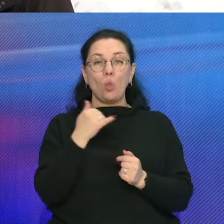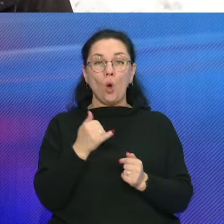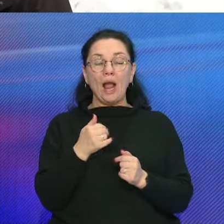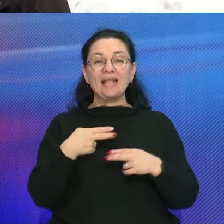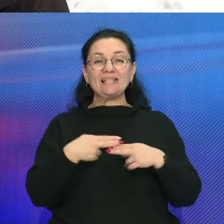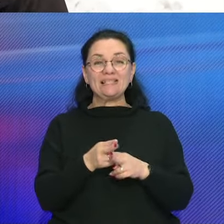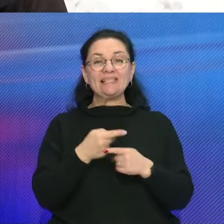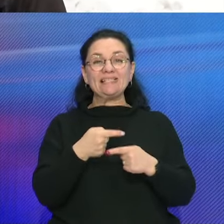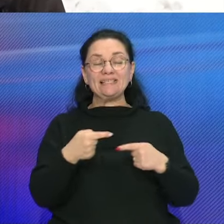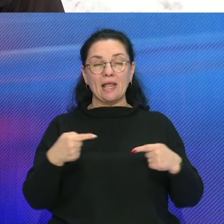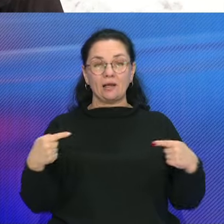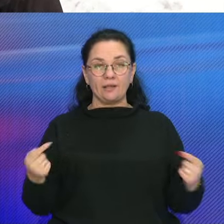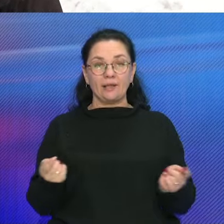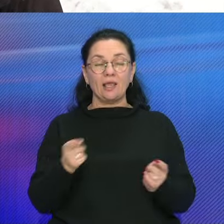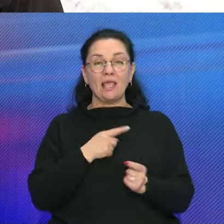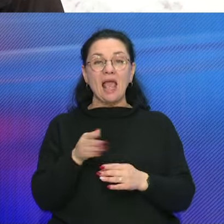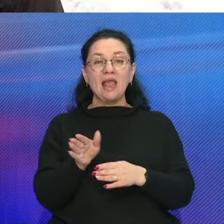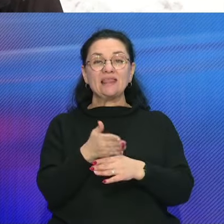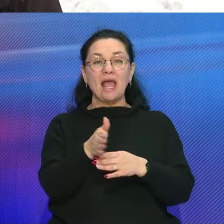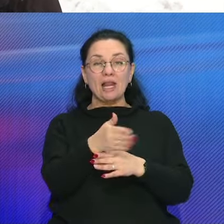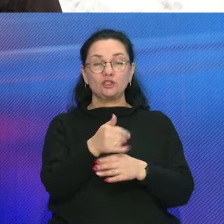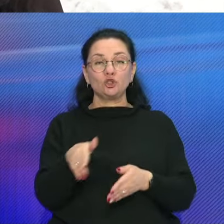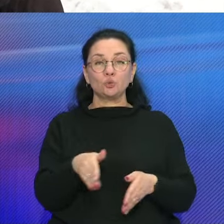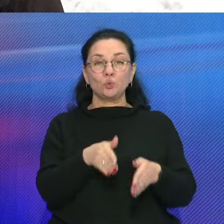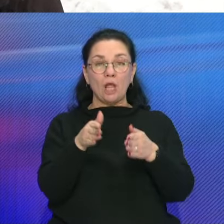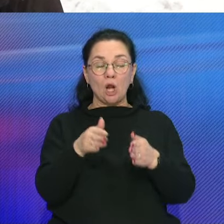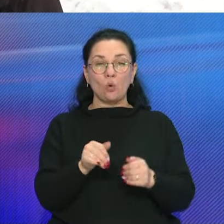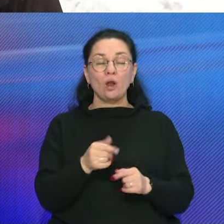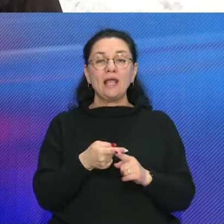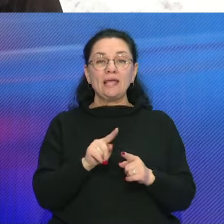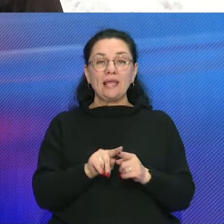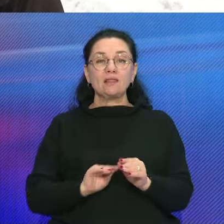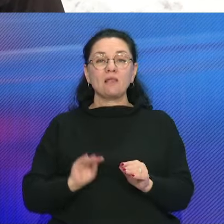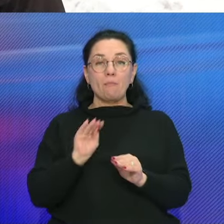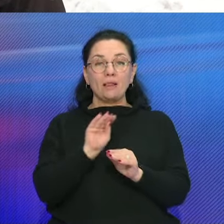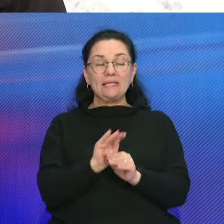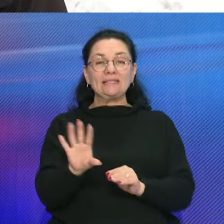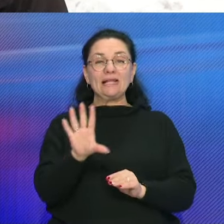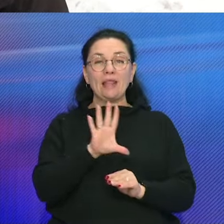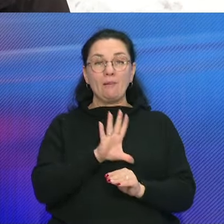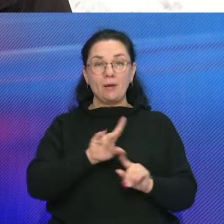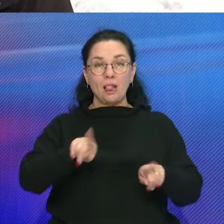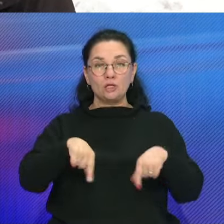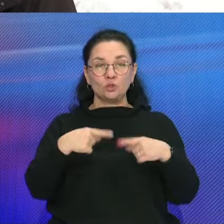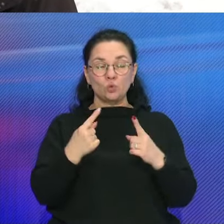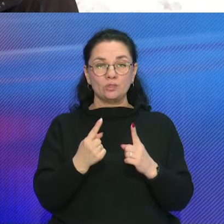тоже были направлены на расчистку дорог и тротуаров. Дополнительно было создано